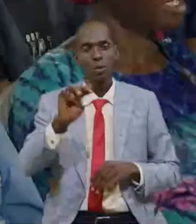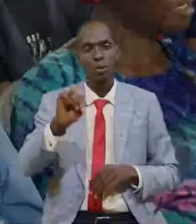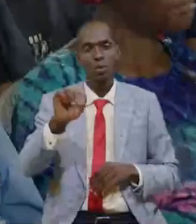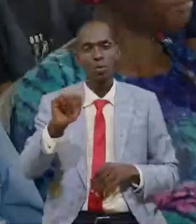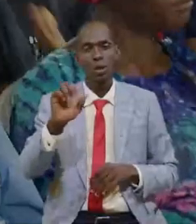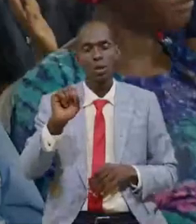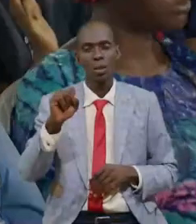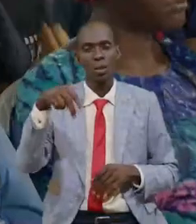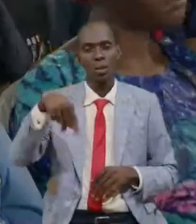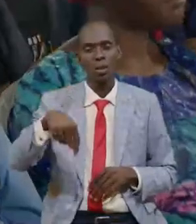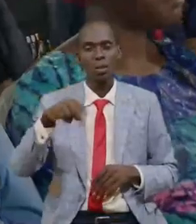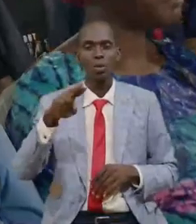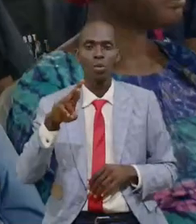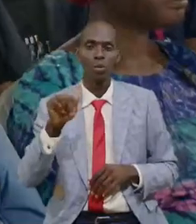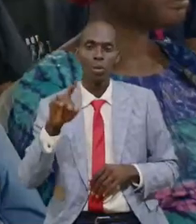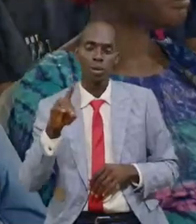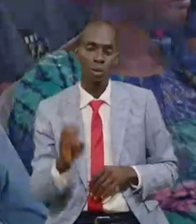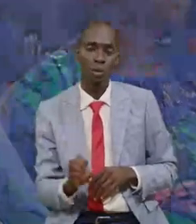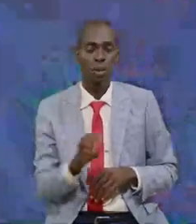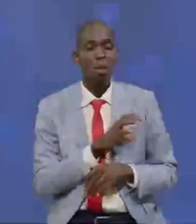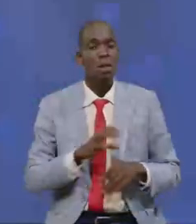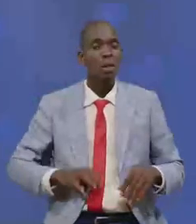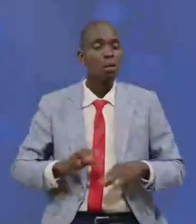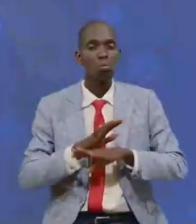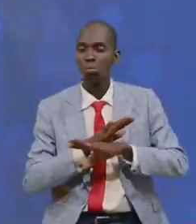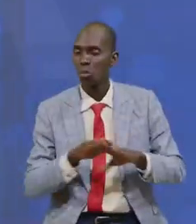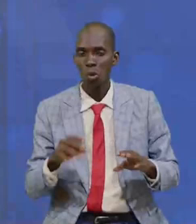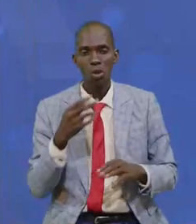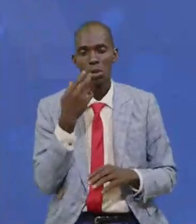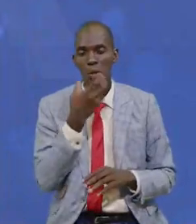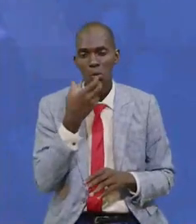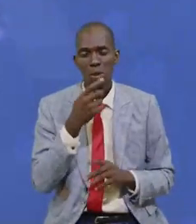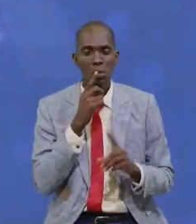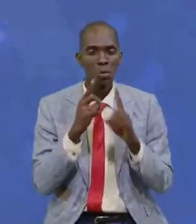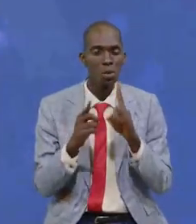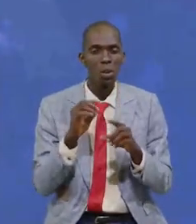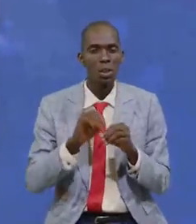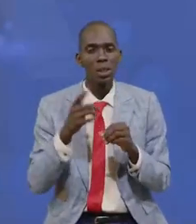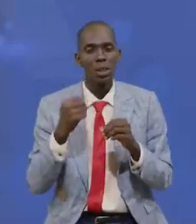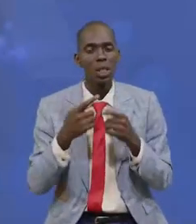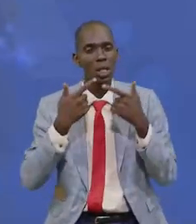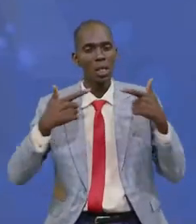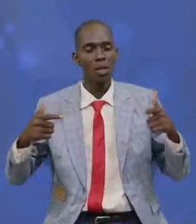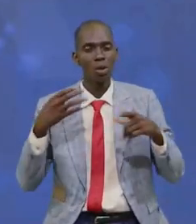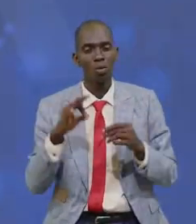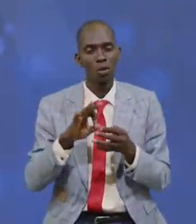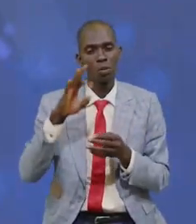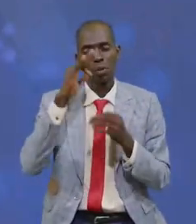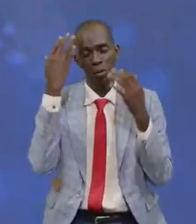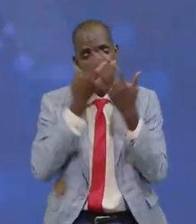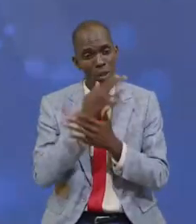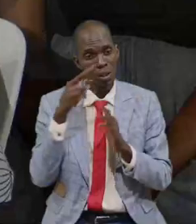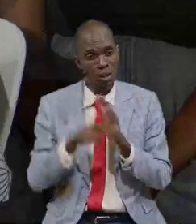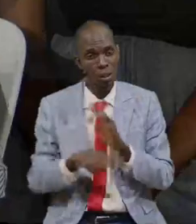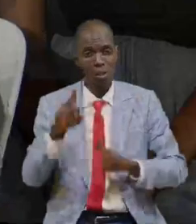Christ ne se masque pas et ne devient plus une mascarade. Christ ne parle pas le langage ou la langue des esprits